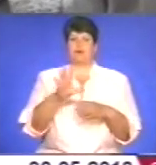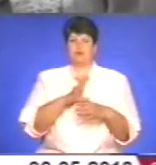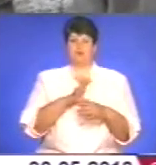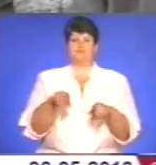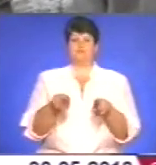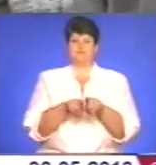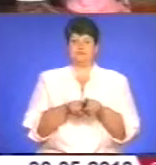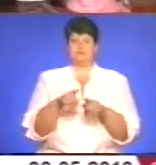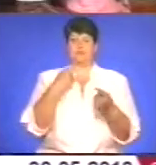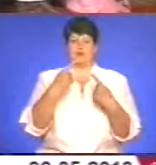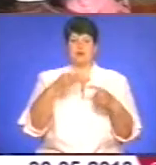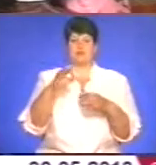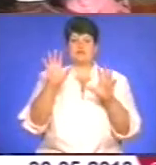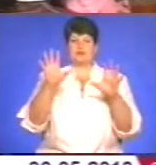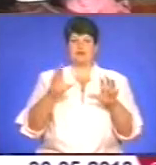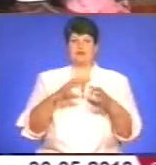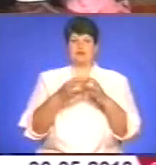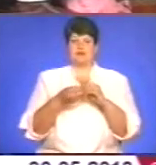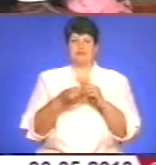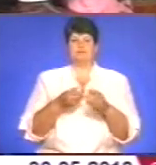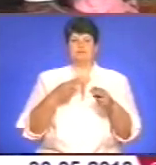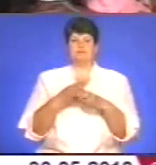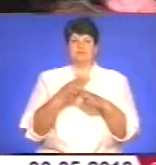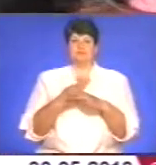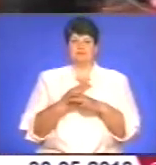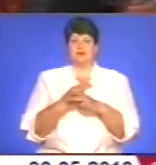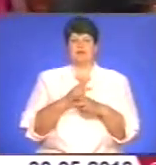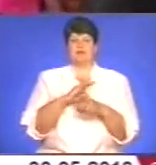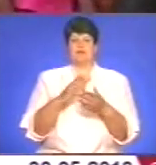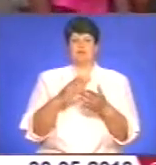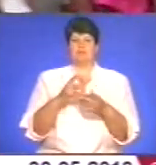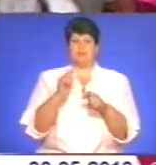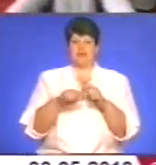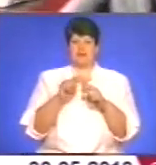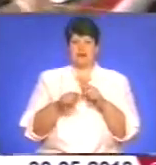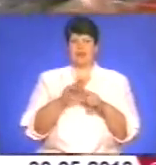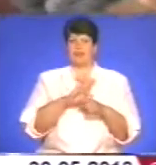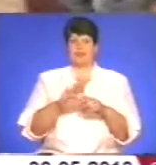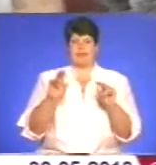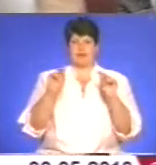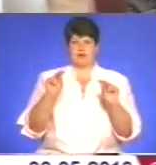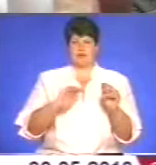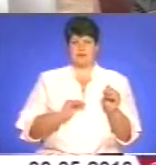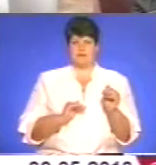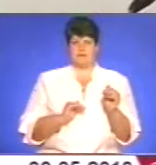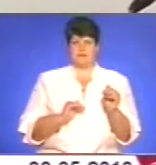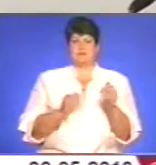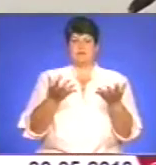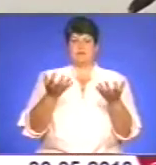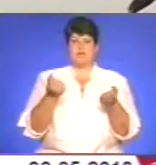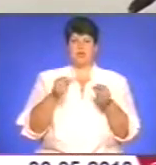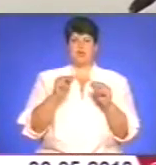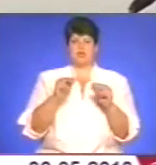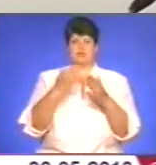законодавчі проблеми, які заважають якісно перевіряти недобросовісних підприємців. У зв'язку з набранням чинності вимог